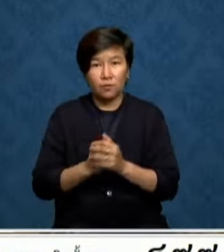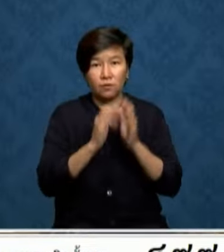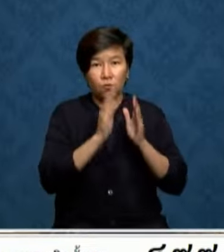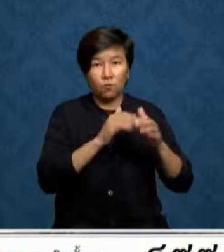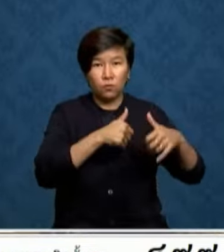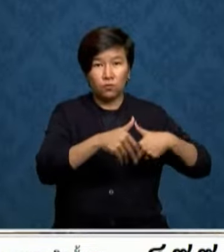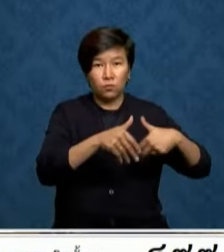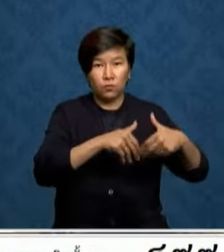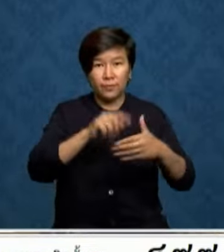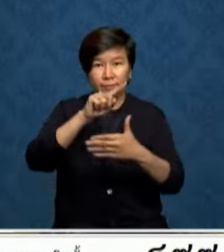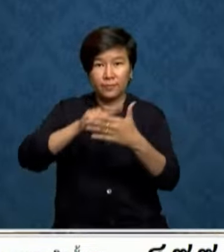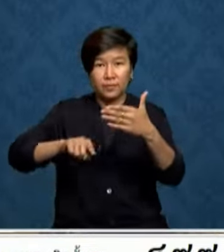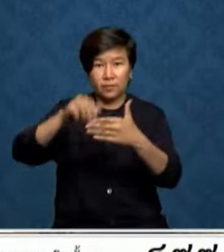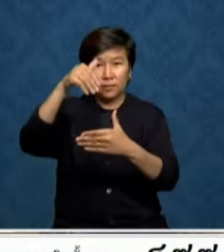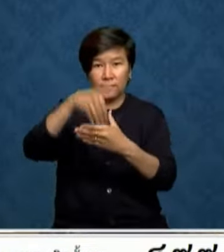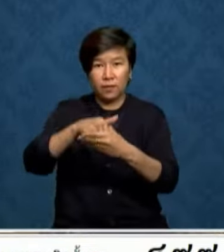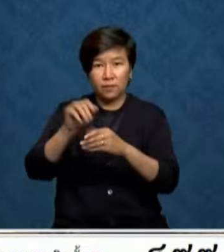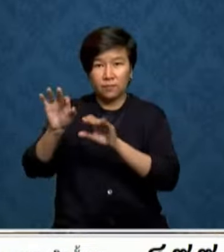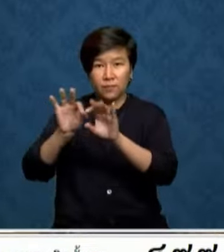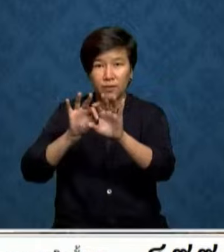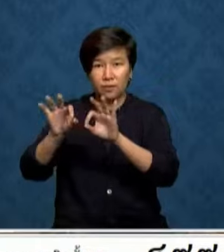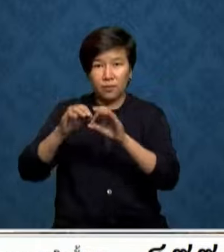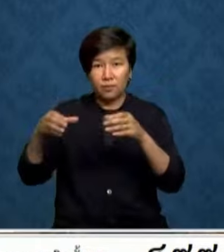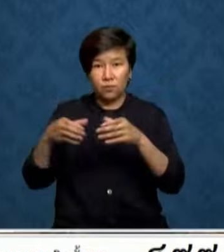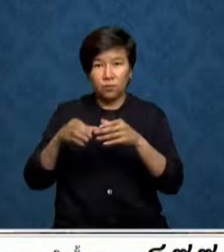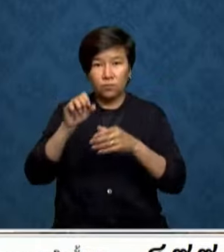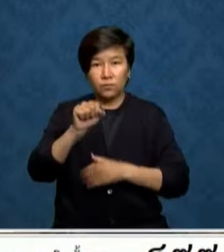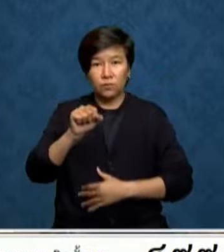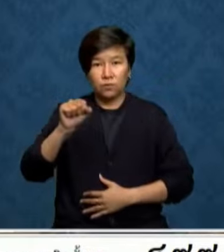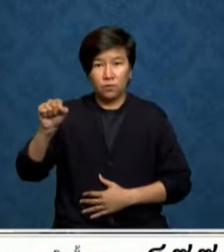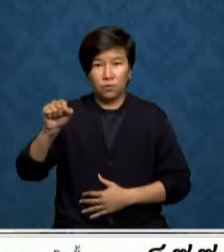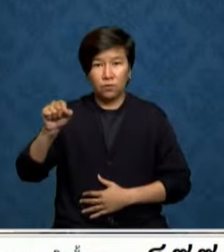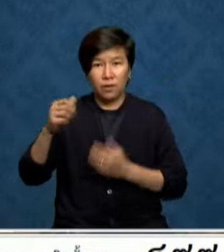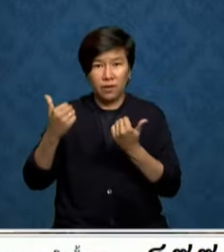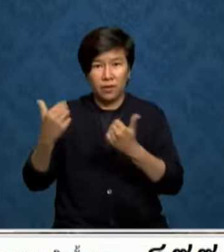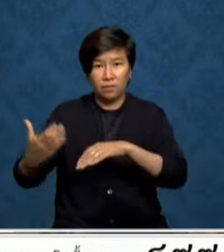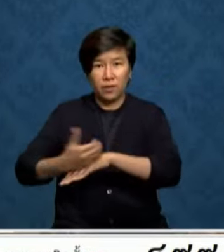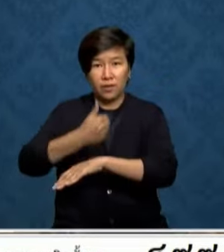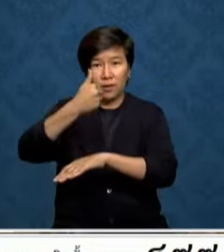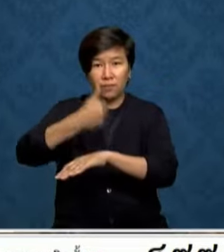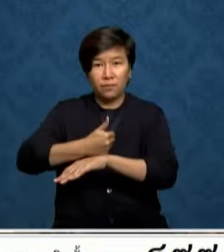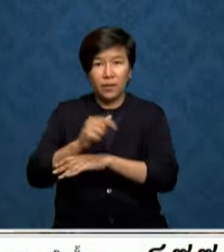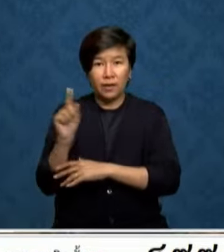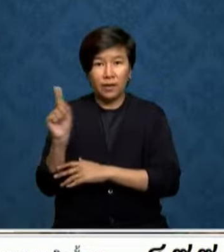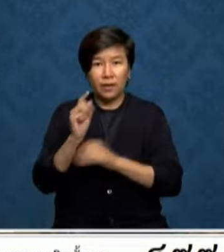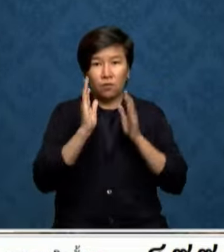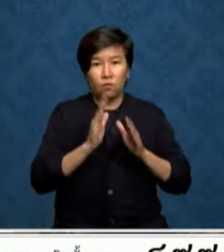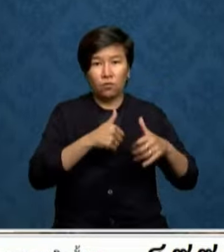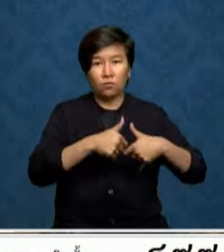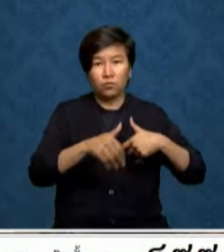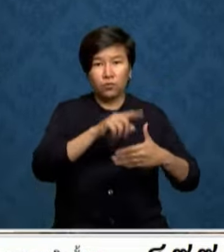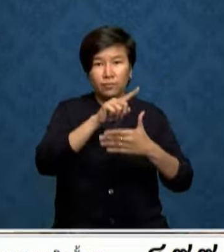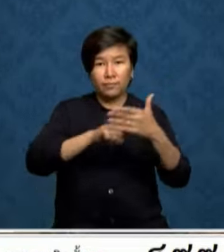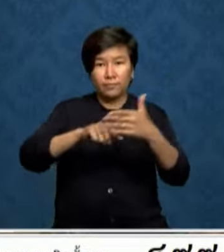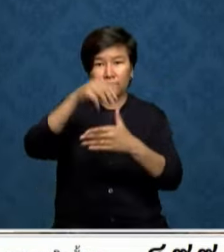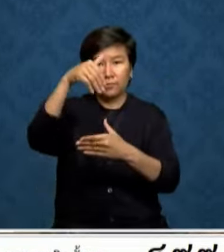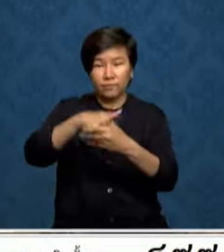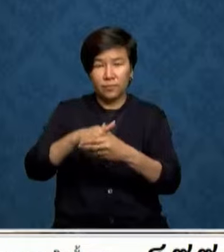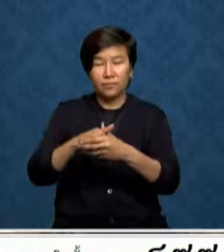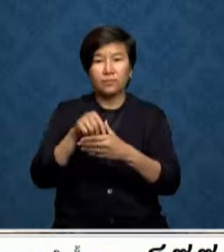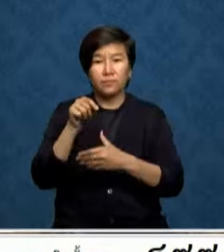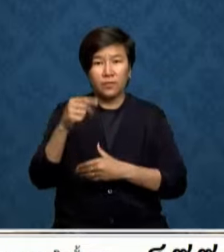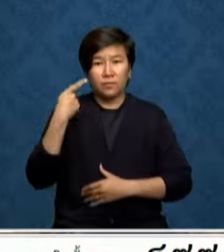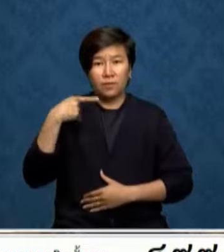นเลือกเข้ามาเป็นสถาบันทางการเมืองเดียวในประเทศที่ถูกแต่งตั้งโดยประชาชนอย่างคุ้มค่า